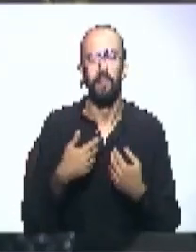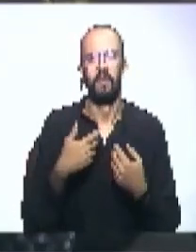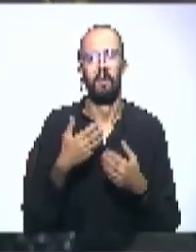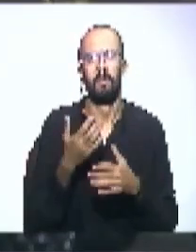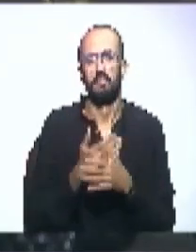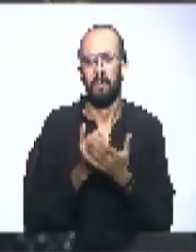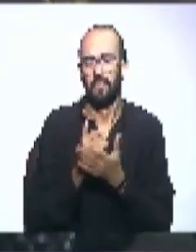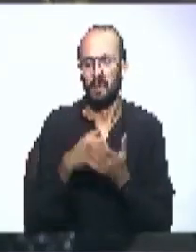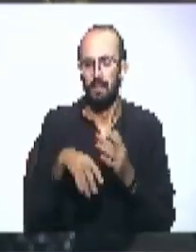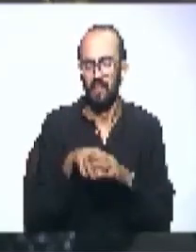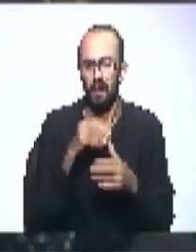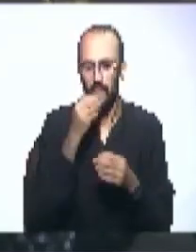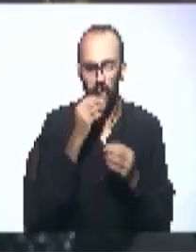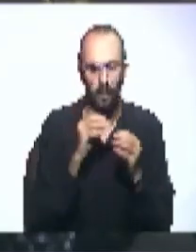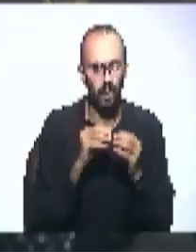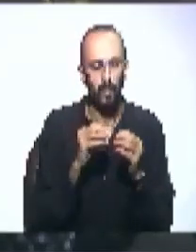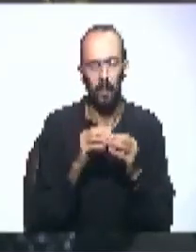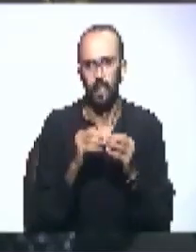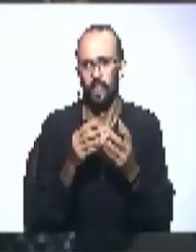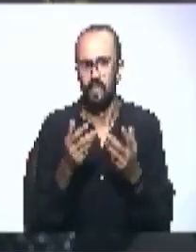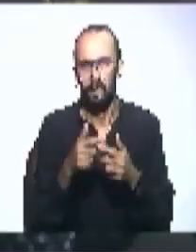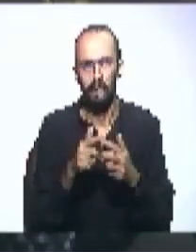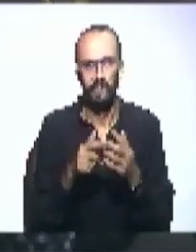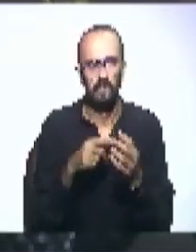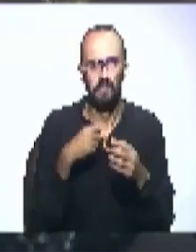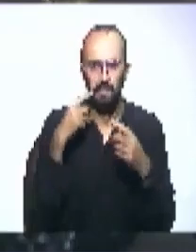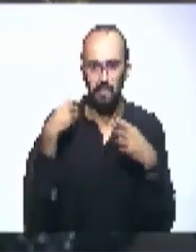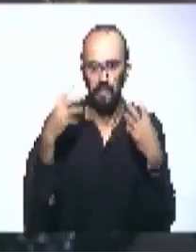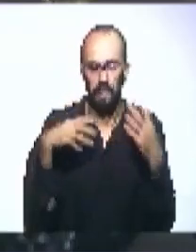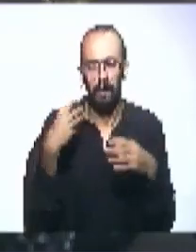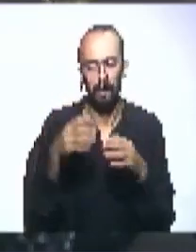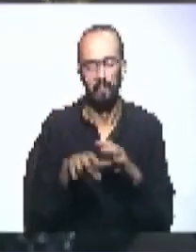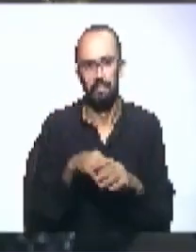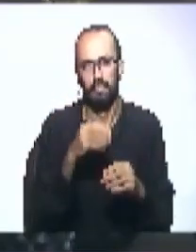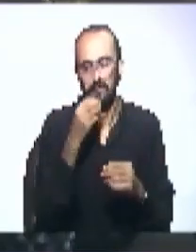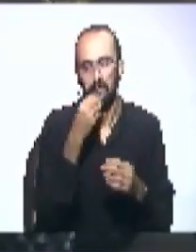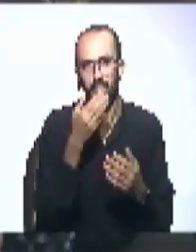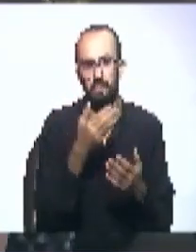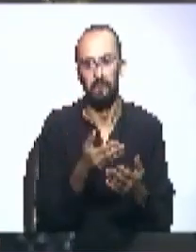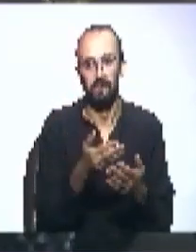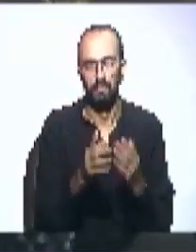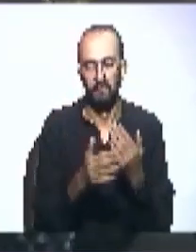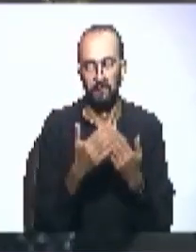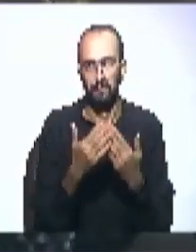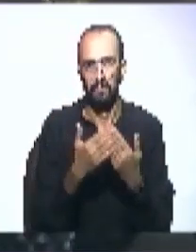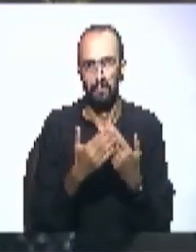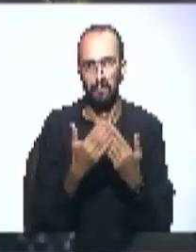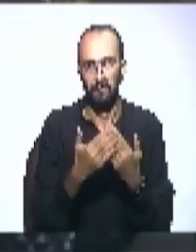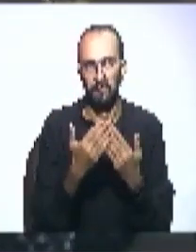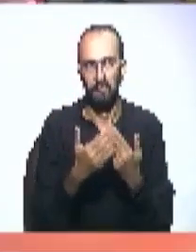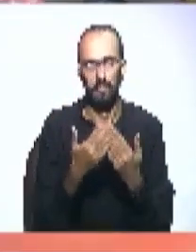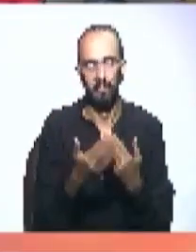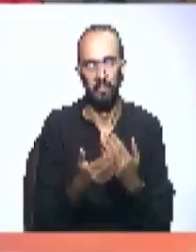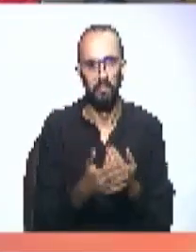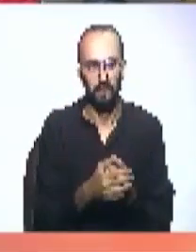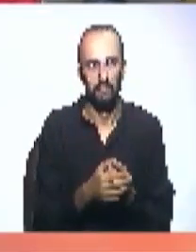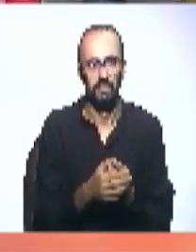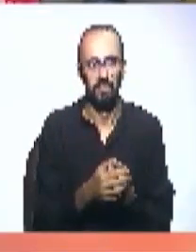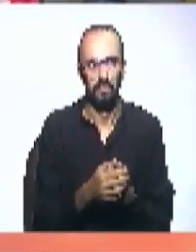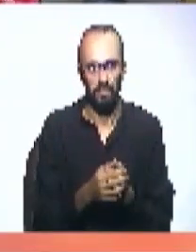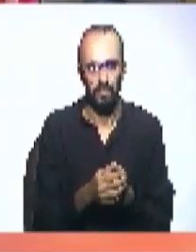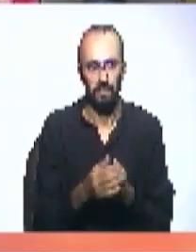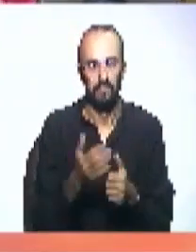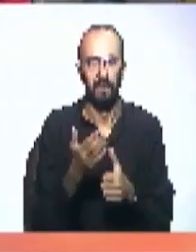الدراسه، مش عارفين يعملوا ايه للولاد. يا دكتوره محتاسين بقى، فالشيف بياخد كده زي سلسله حلقات يساعد حضراتكم